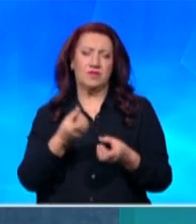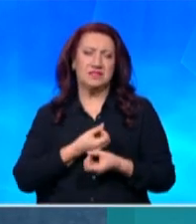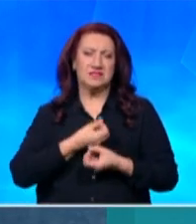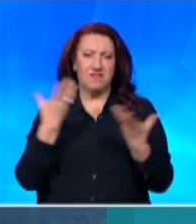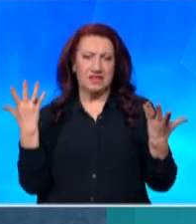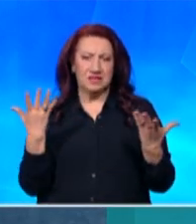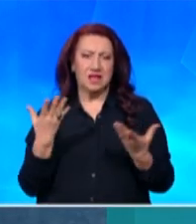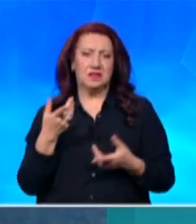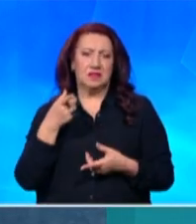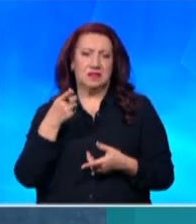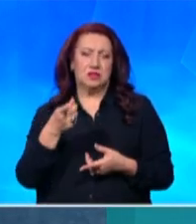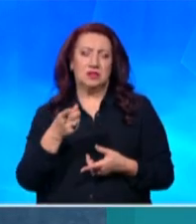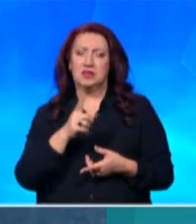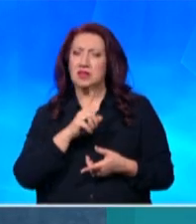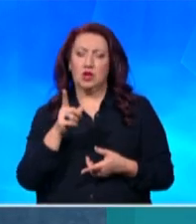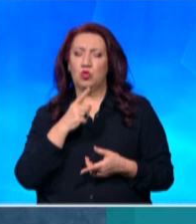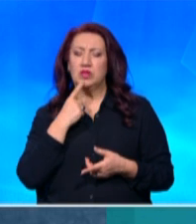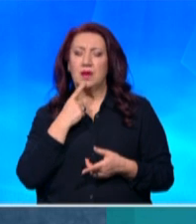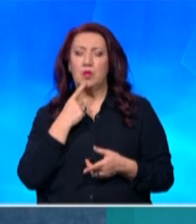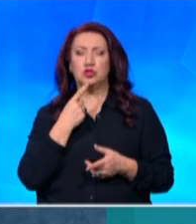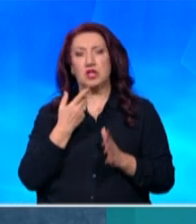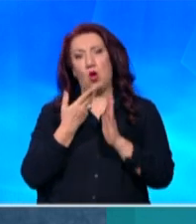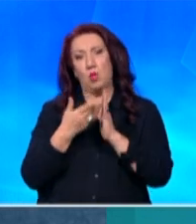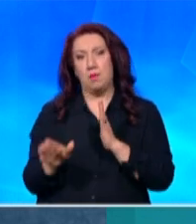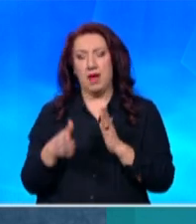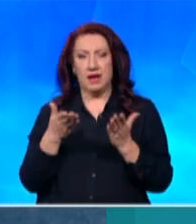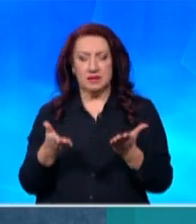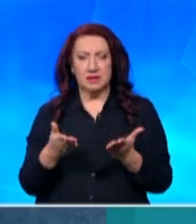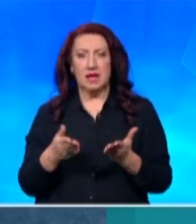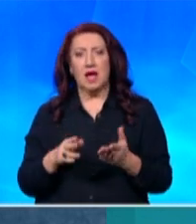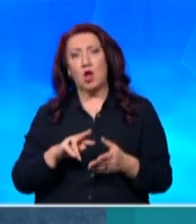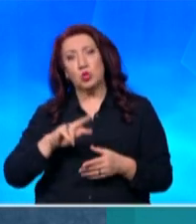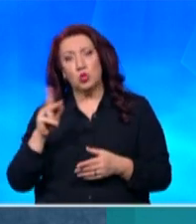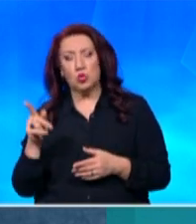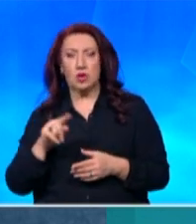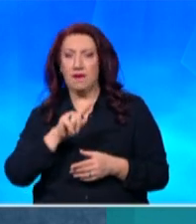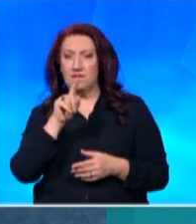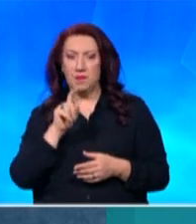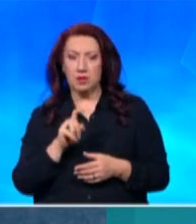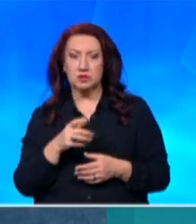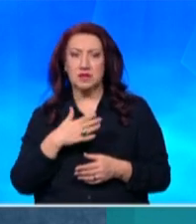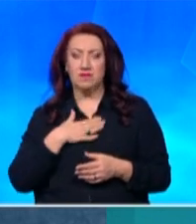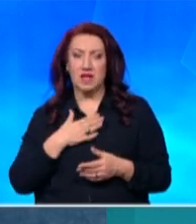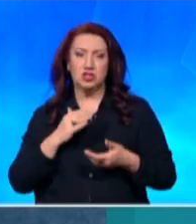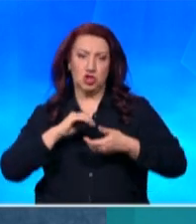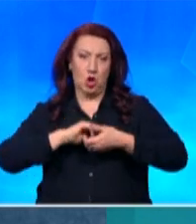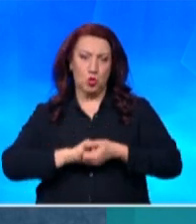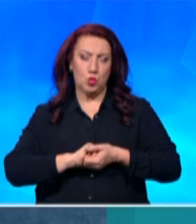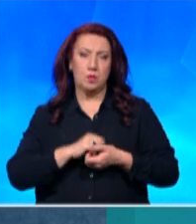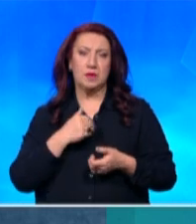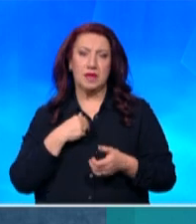от постиженията, от пьедестала, на който е поставен. Другия въпрос е, в нашия клуб също има и играчи, както така наречен,